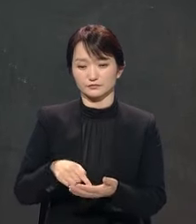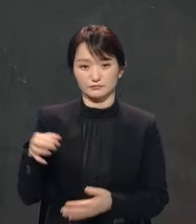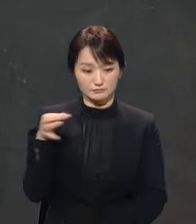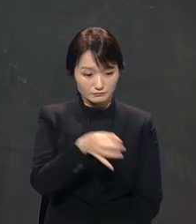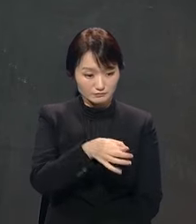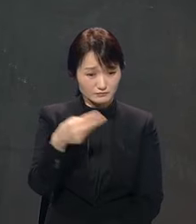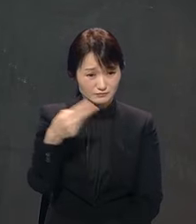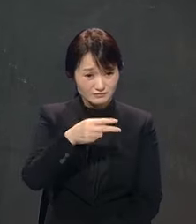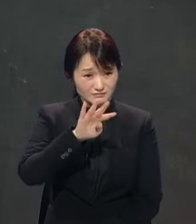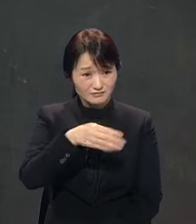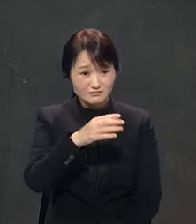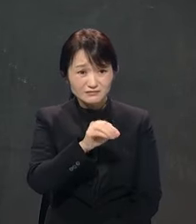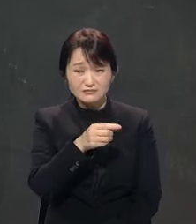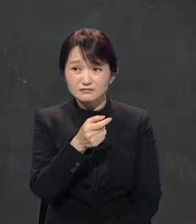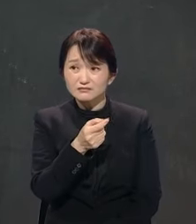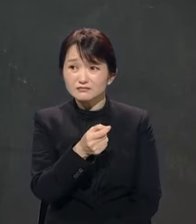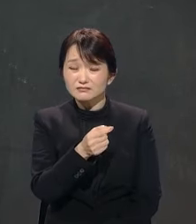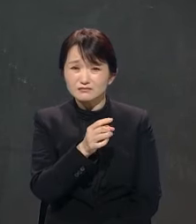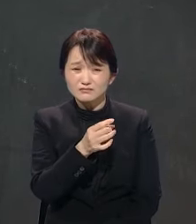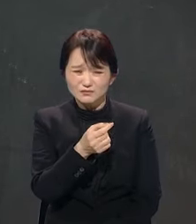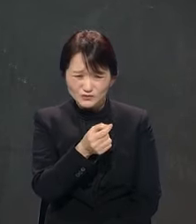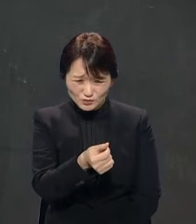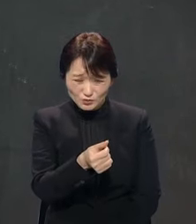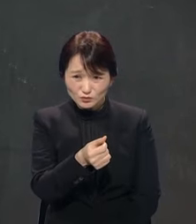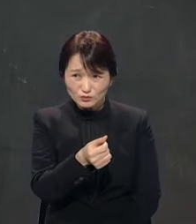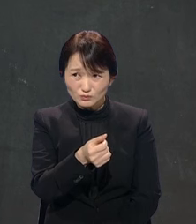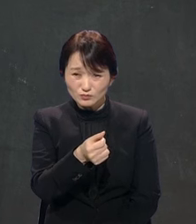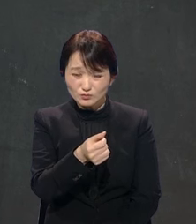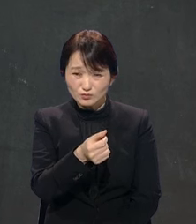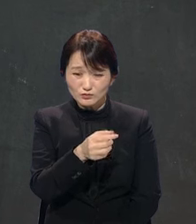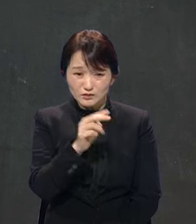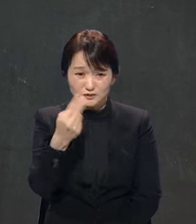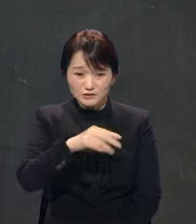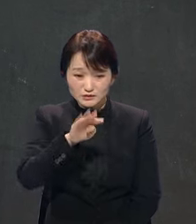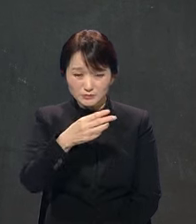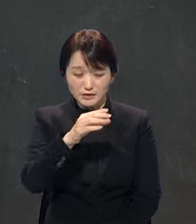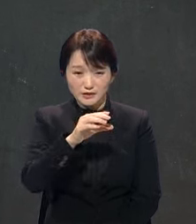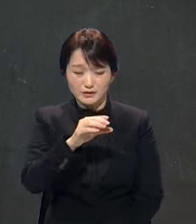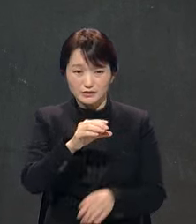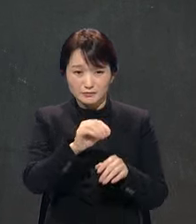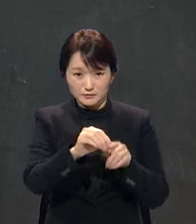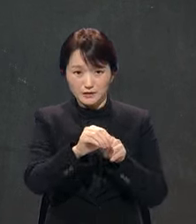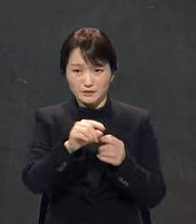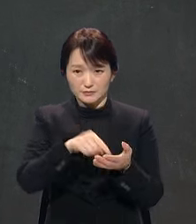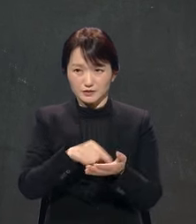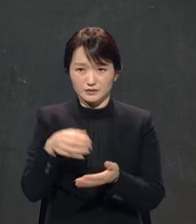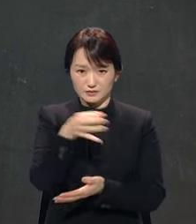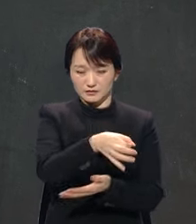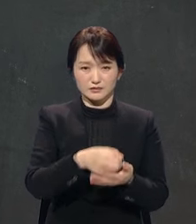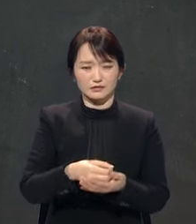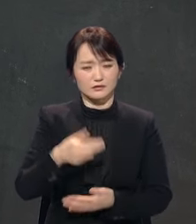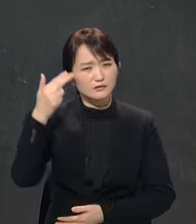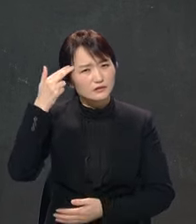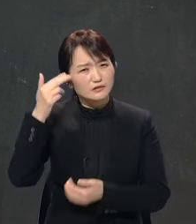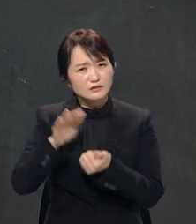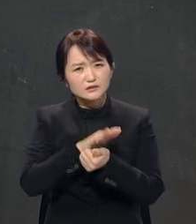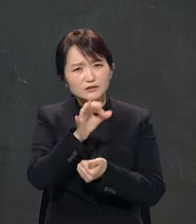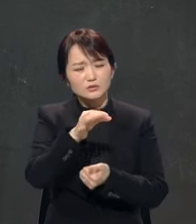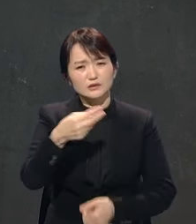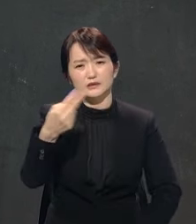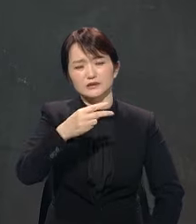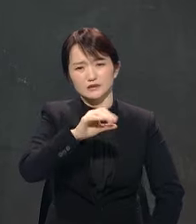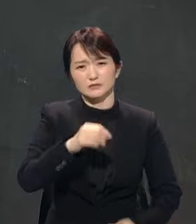2,400만 원만 만 배상해라? 네, 일단 그중에서 정신적 손해에 대한 위자료가 2천만 원입니다. 의료상의